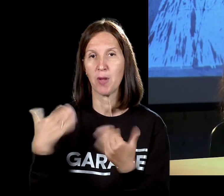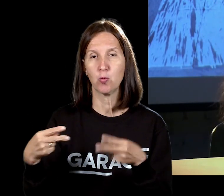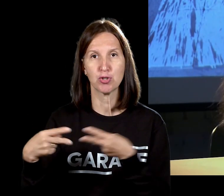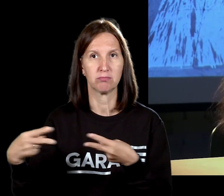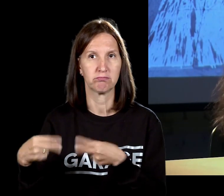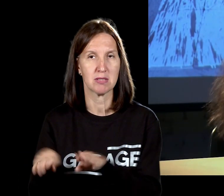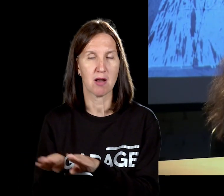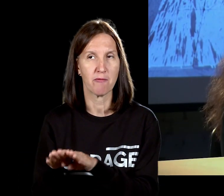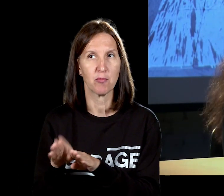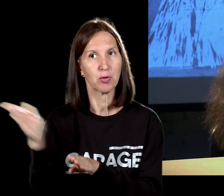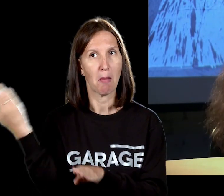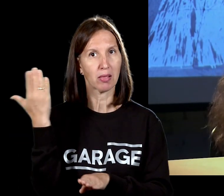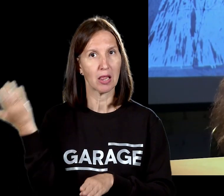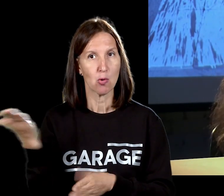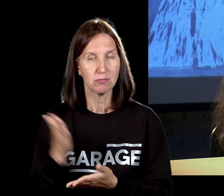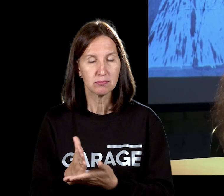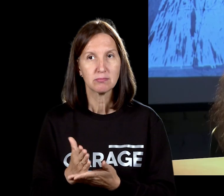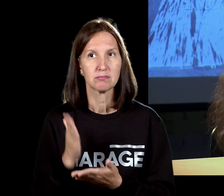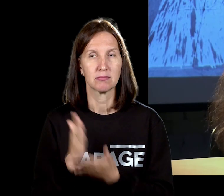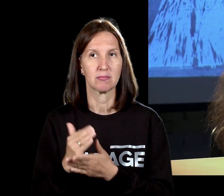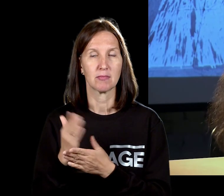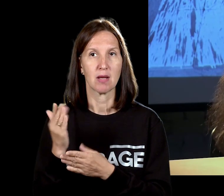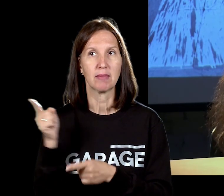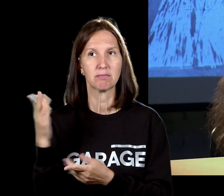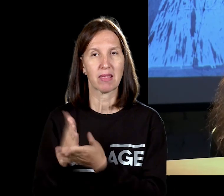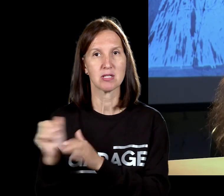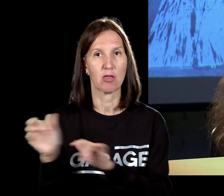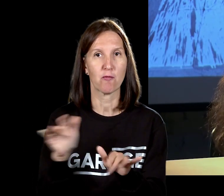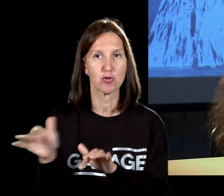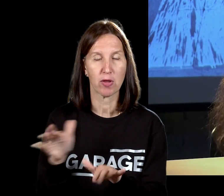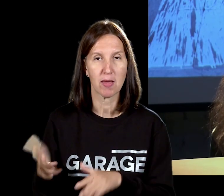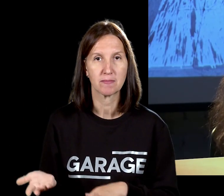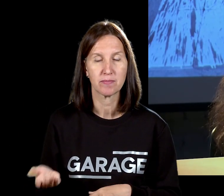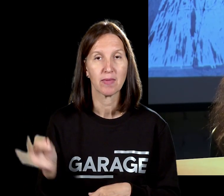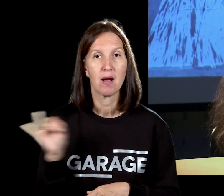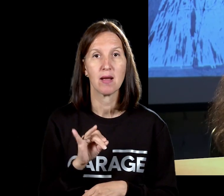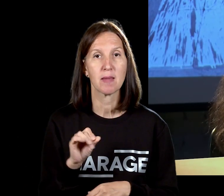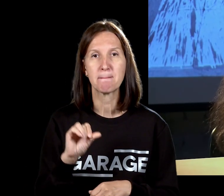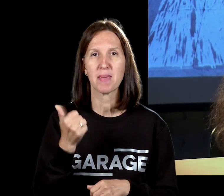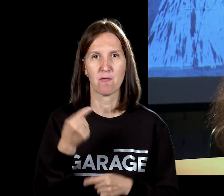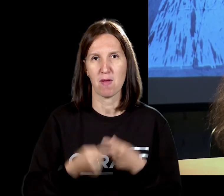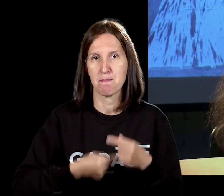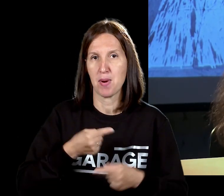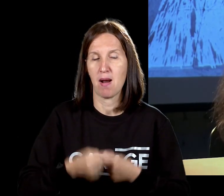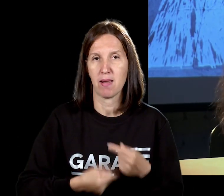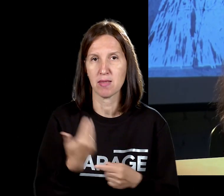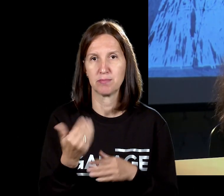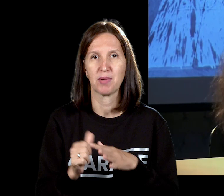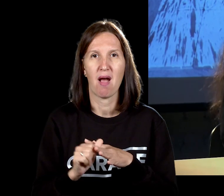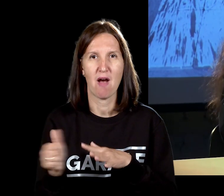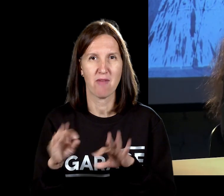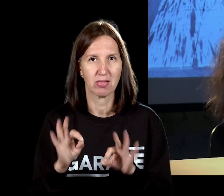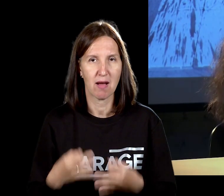самыми движущимися картинками, с изображением, которое может находиться в движении. И если первое поколение авангарда, может